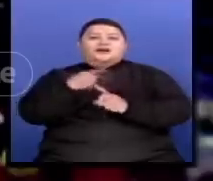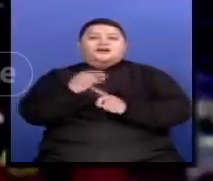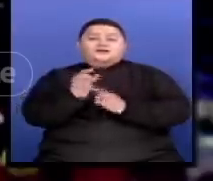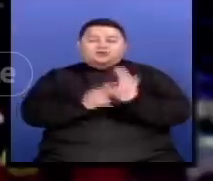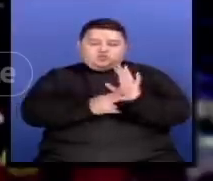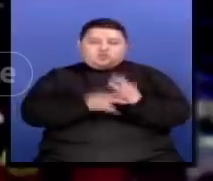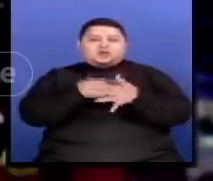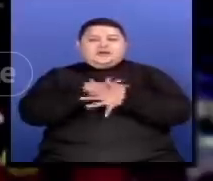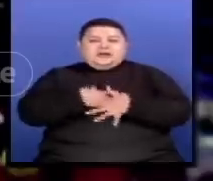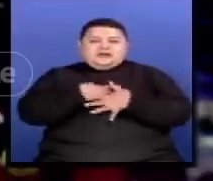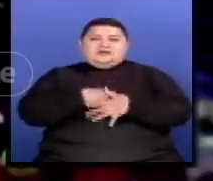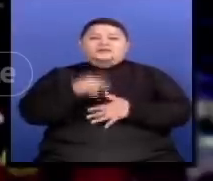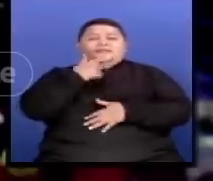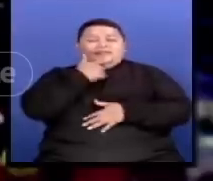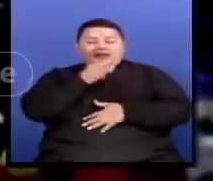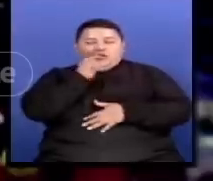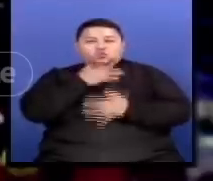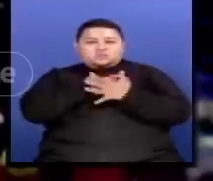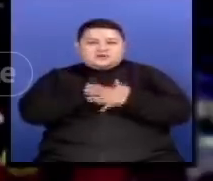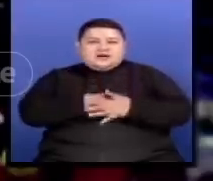dijaga khususnya menjelang pemilu mendatang.